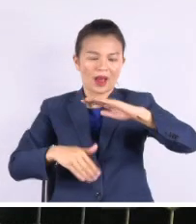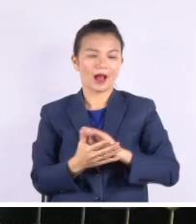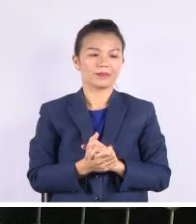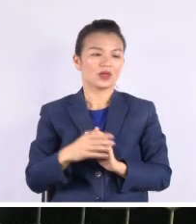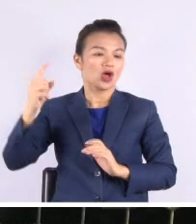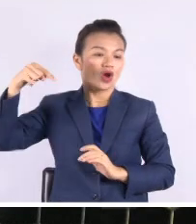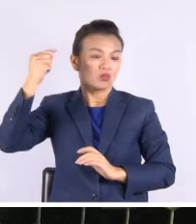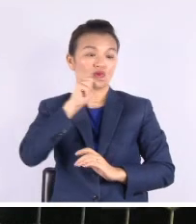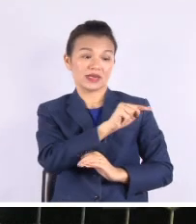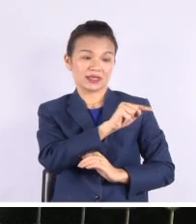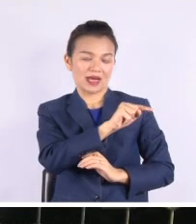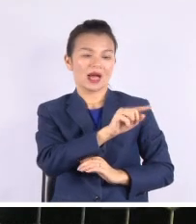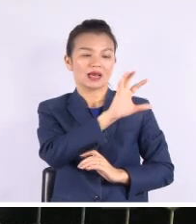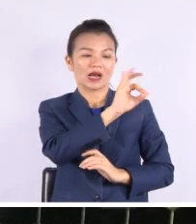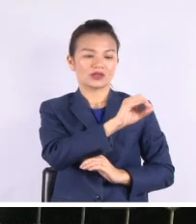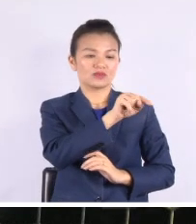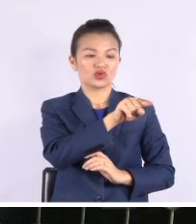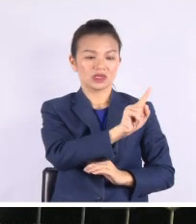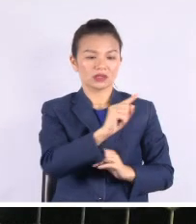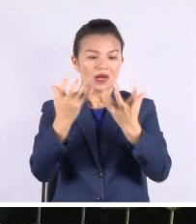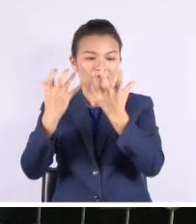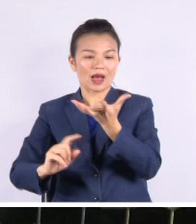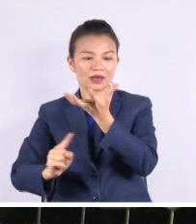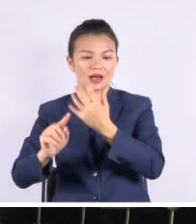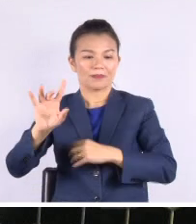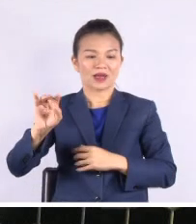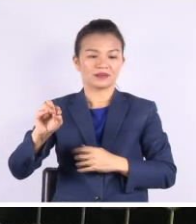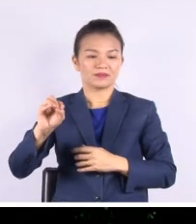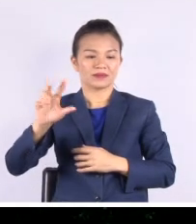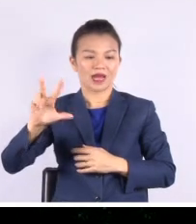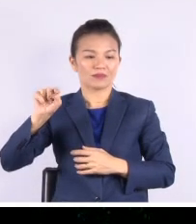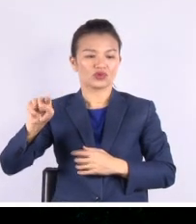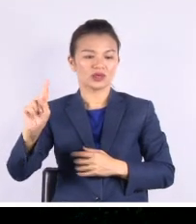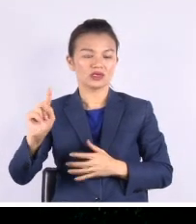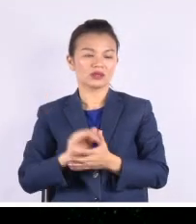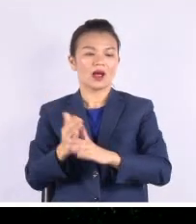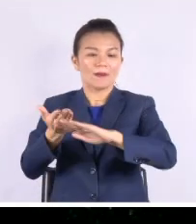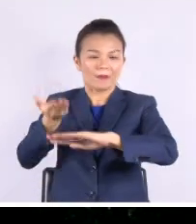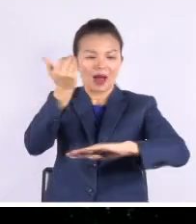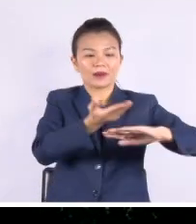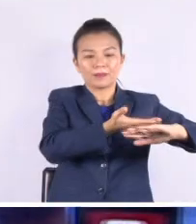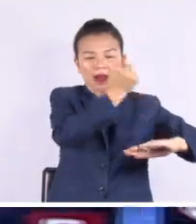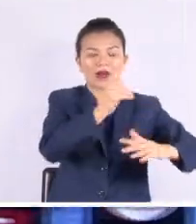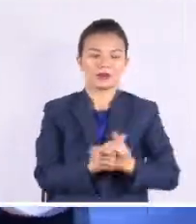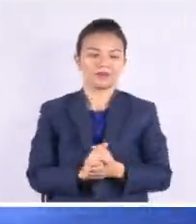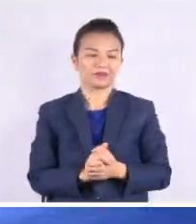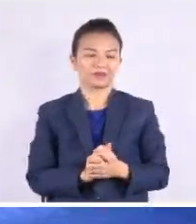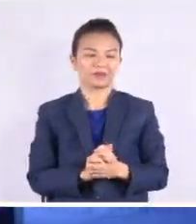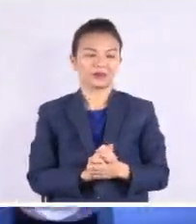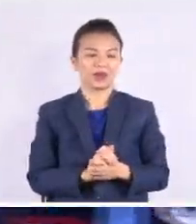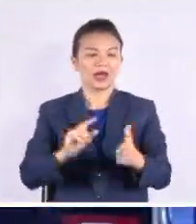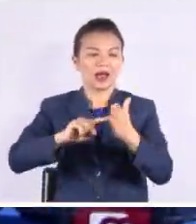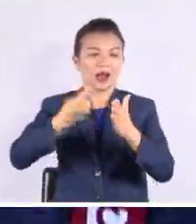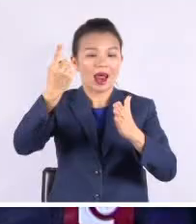มีค่าช่างได้ 90.1กิโลกรัมส่วนคุณ Sข้างได้ปาด 13.1กิโลกรัมผ่านเกณฑ์ทั้งคู่กับเริ่มมายกแรกนะครับ